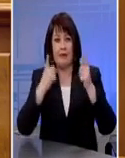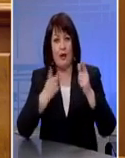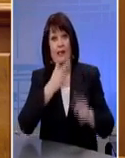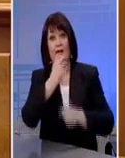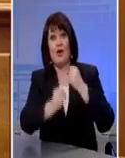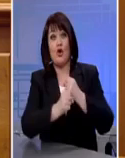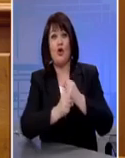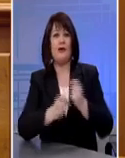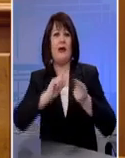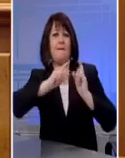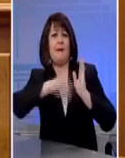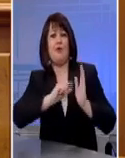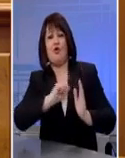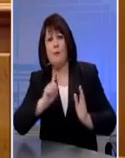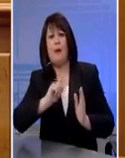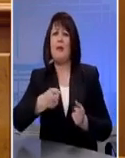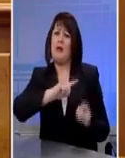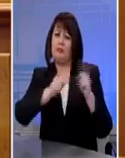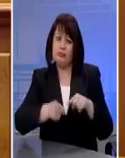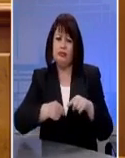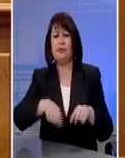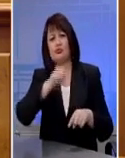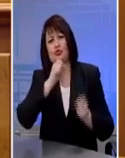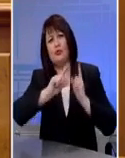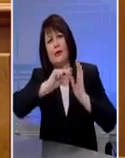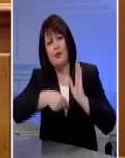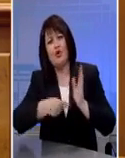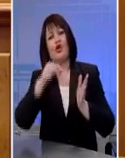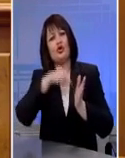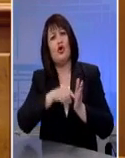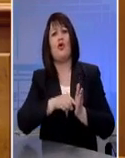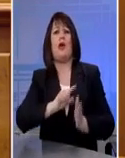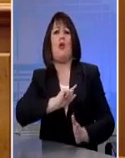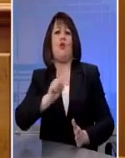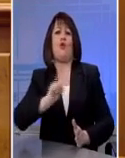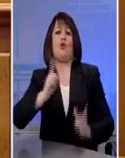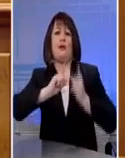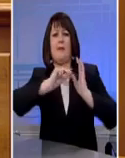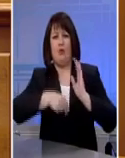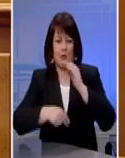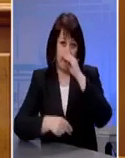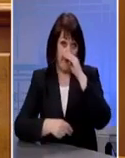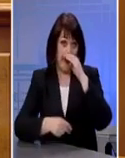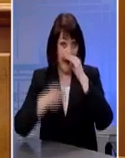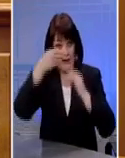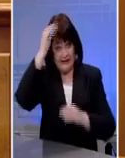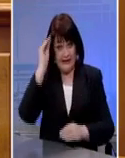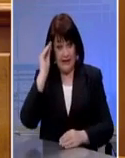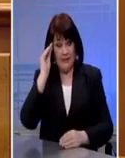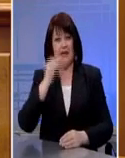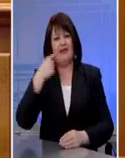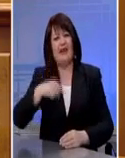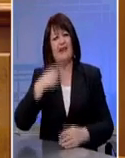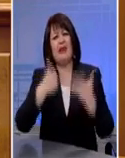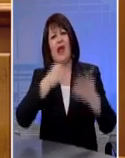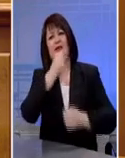ήταν αντιμνημονιακή, μετά έγινε μνημονιακή και μετά τώρα έγινε ξανά αντιμνημονιακή. Ο Τσίπρας 6 χρόνια έβριζε τους Ευρωπαίους